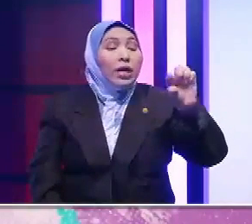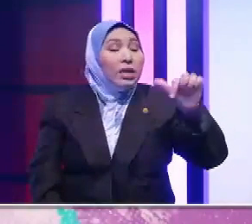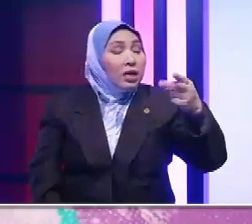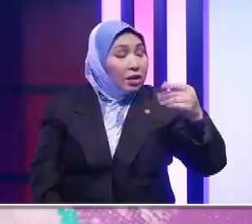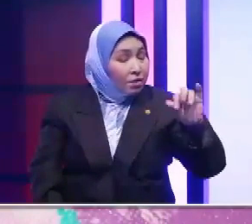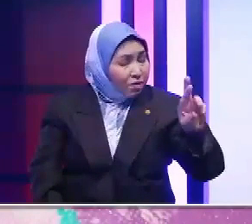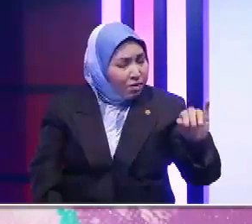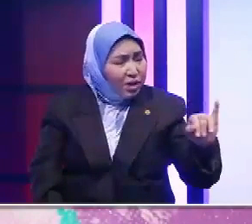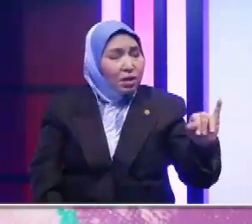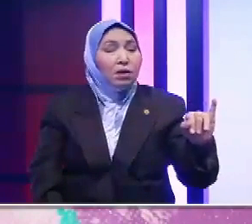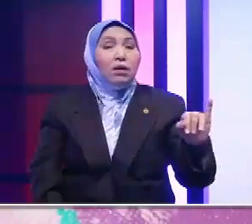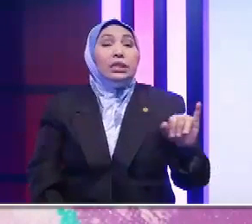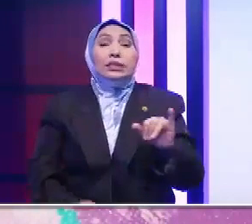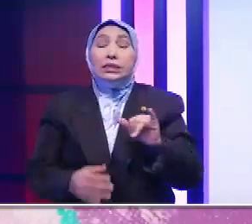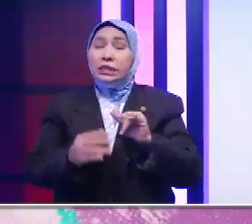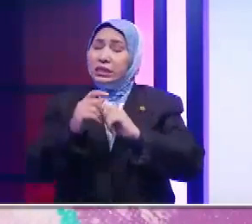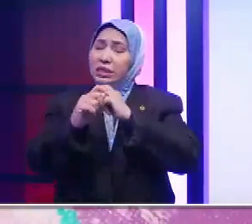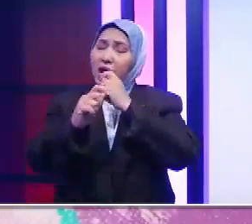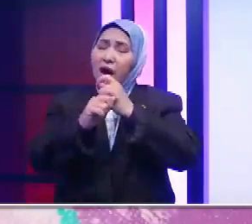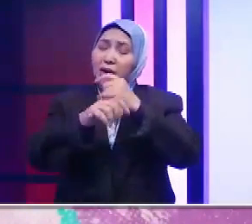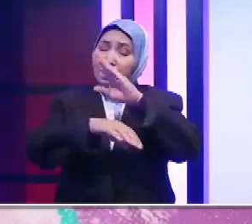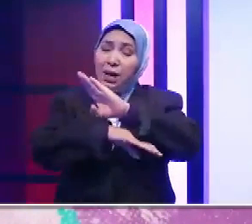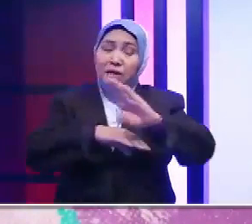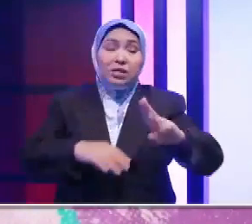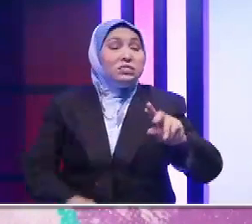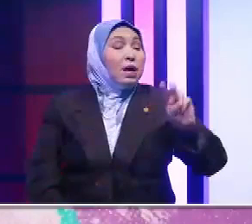Kali keempat tu kita tahan baris dia, minal